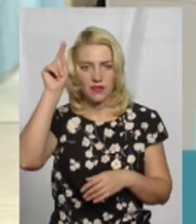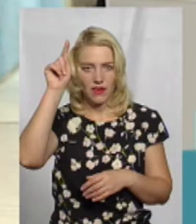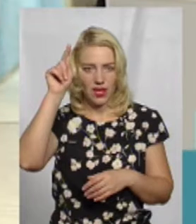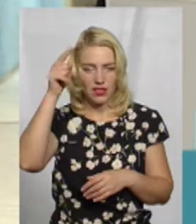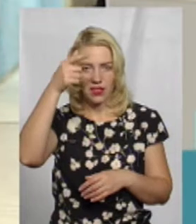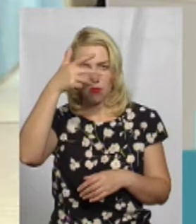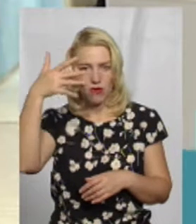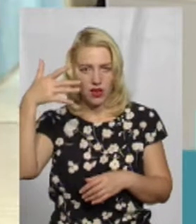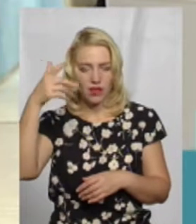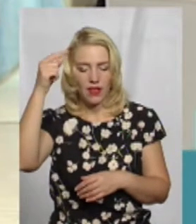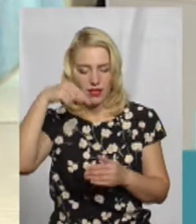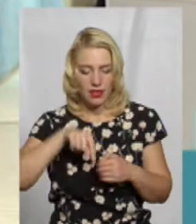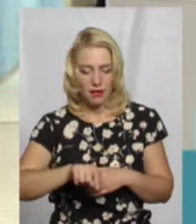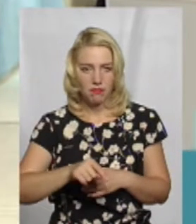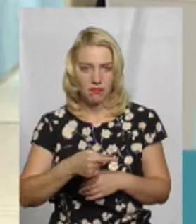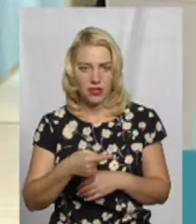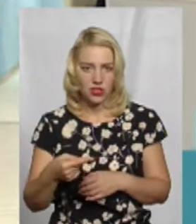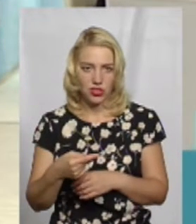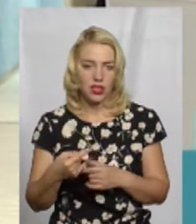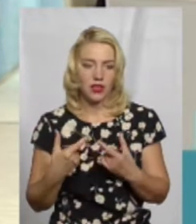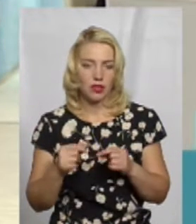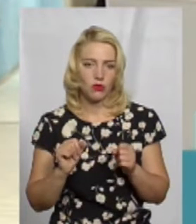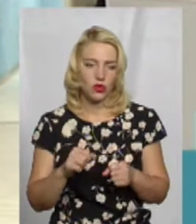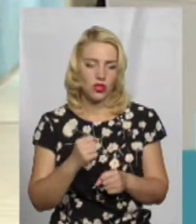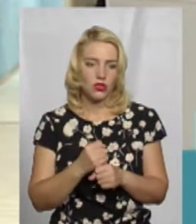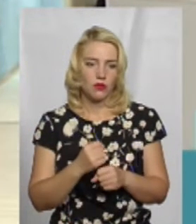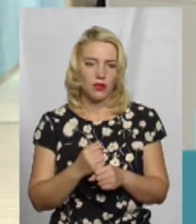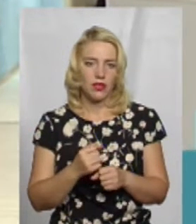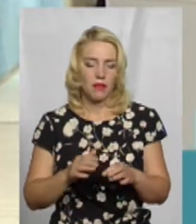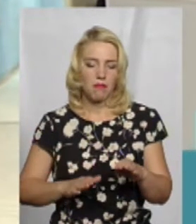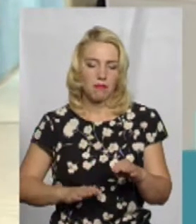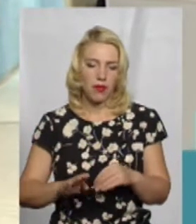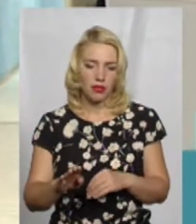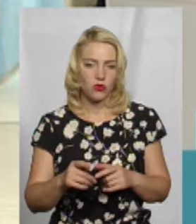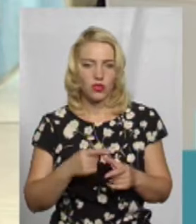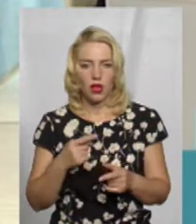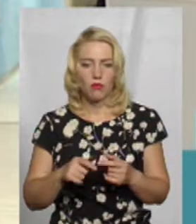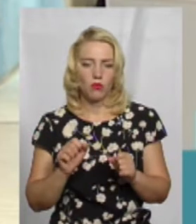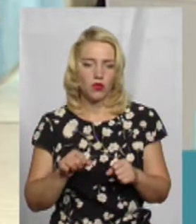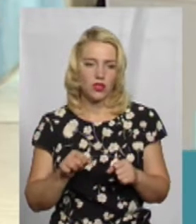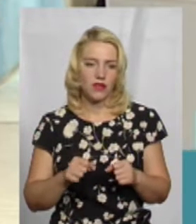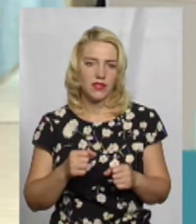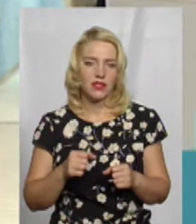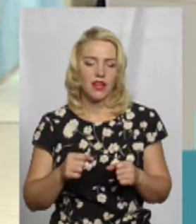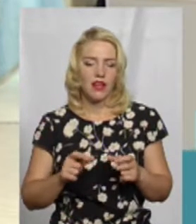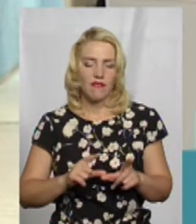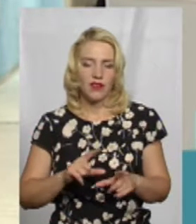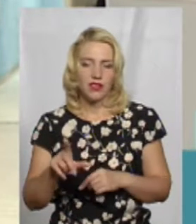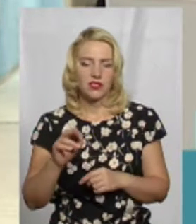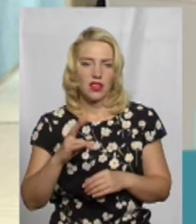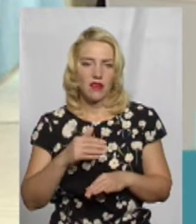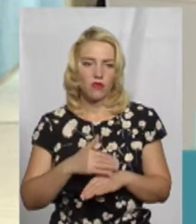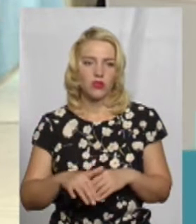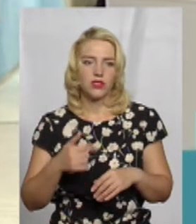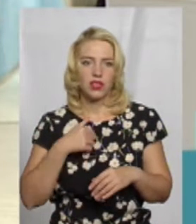поверхів на перший, де можна вже зробити або пандус, або можливість виїхати на вулицю. Я скажу, що